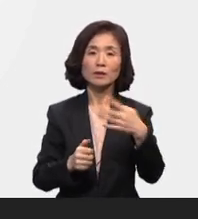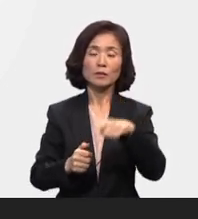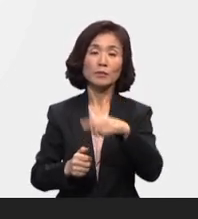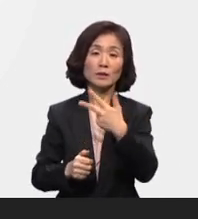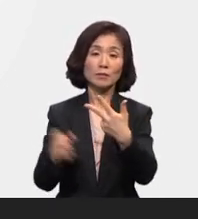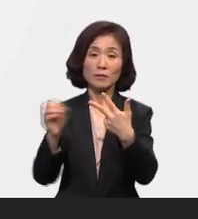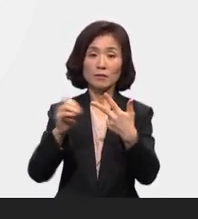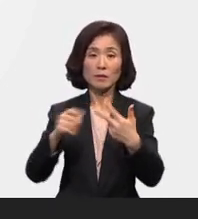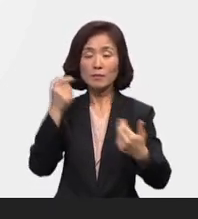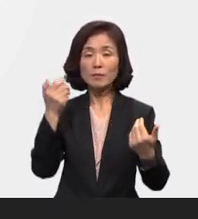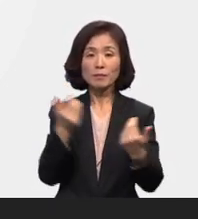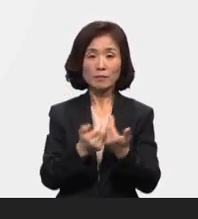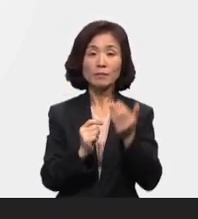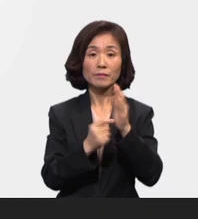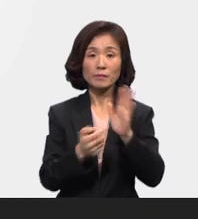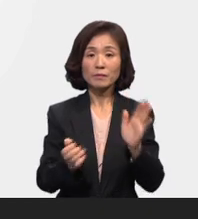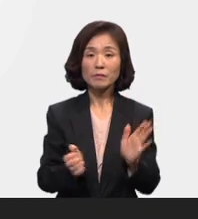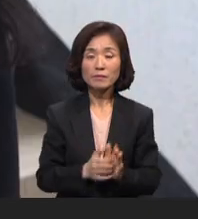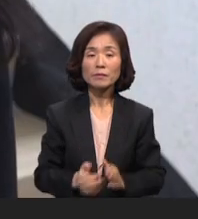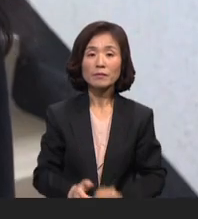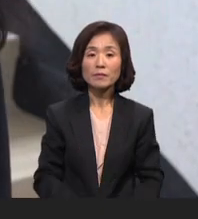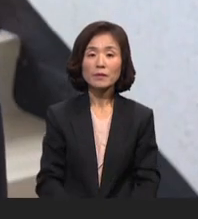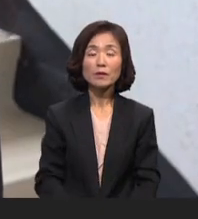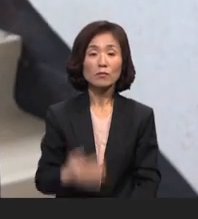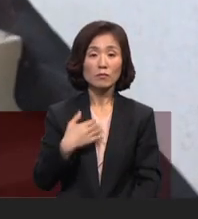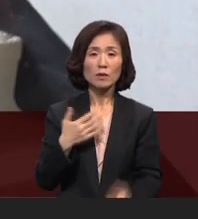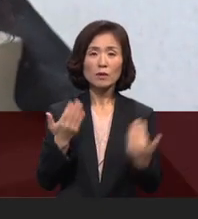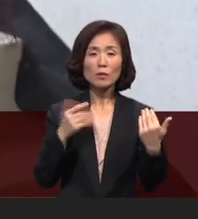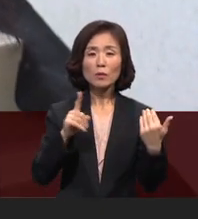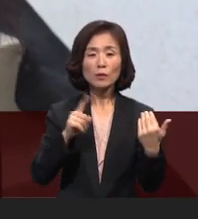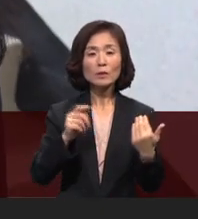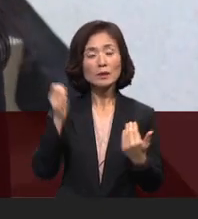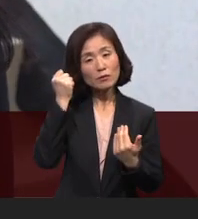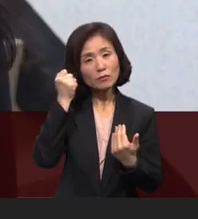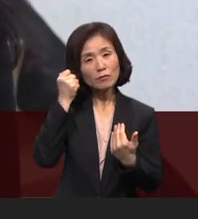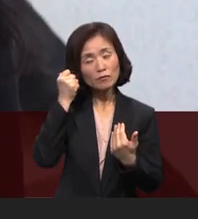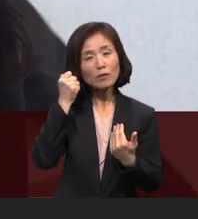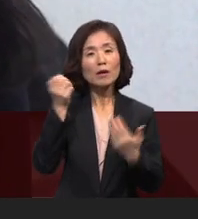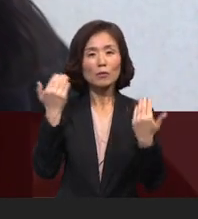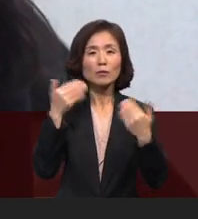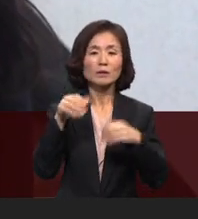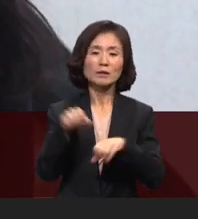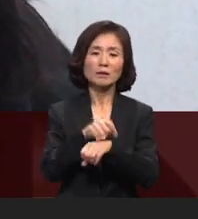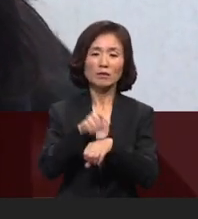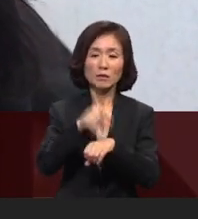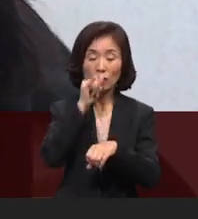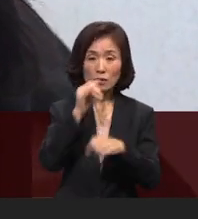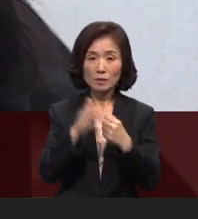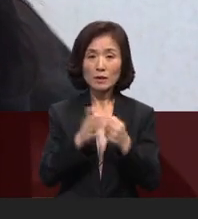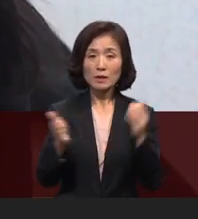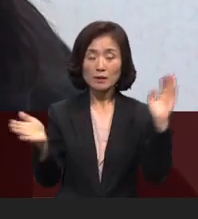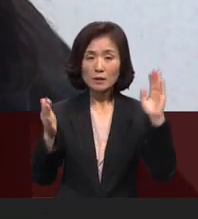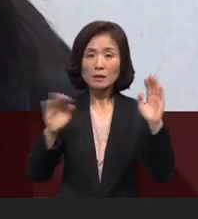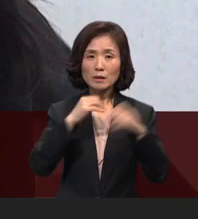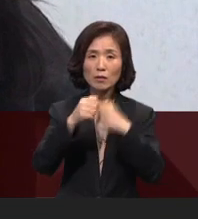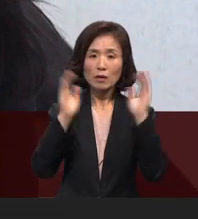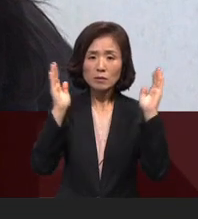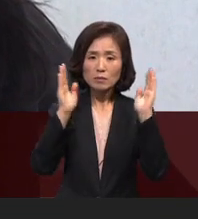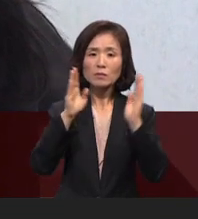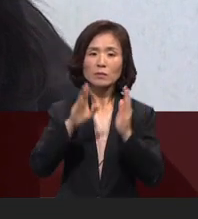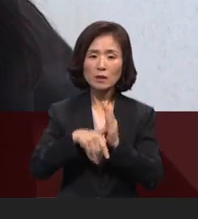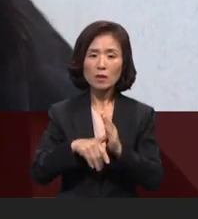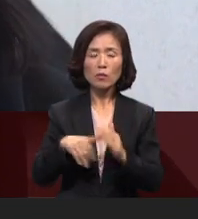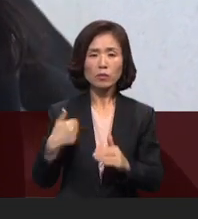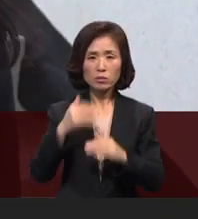84.7%가 반대 의견을 보였습니다. 저희 학교가 기숙학교라는 특성상 학생들이 자율학습 시간에 모르는